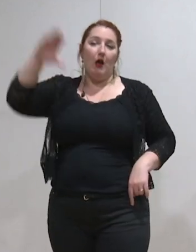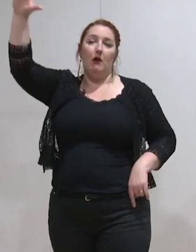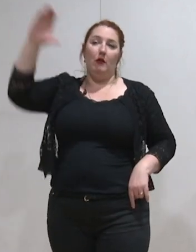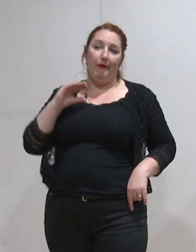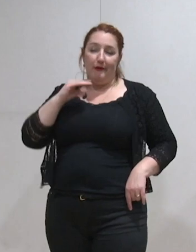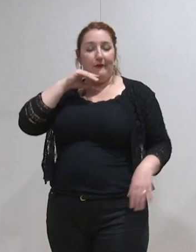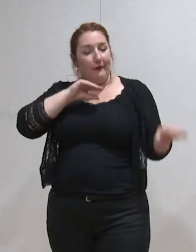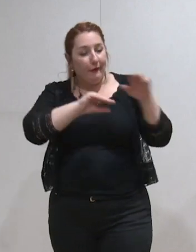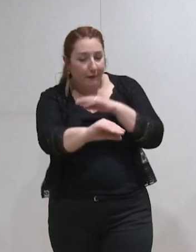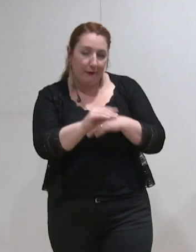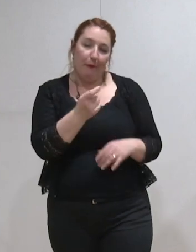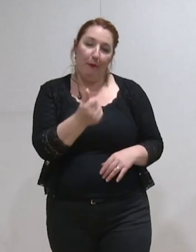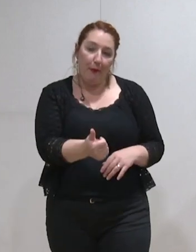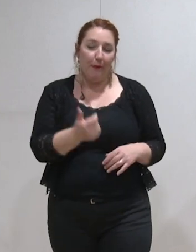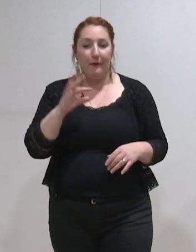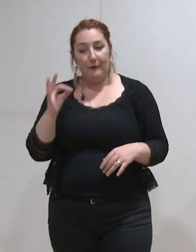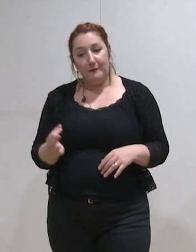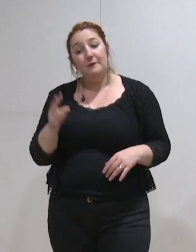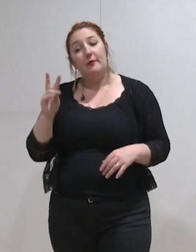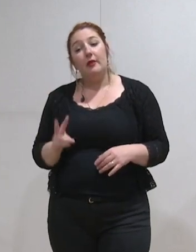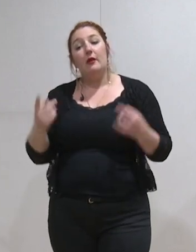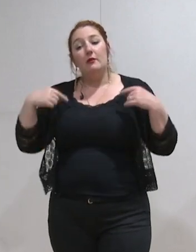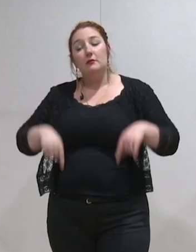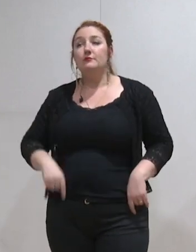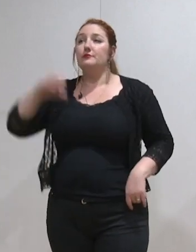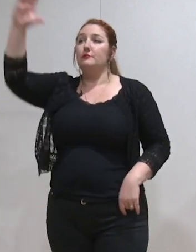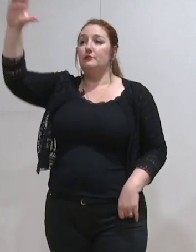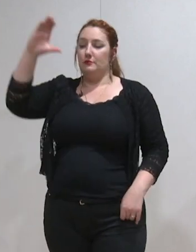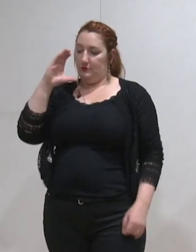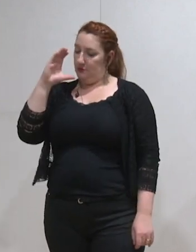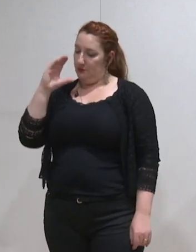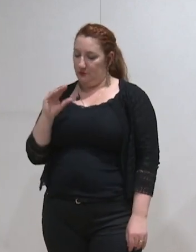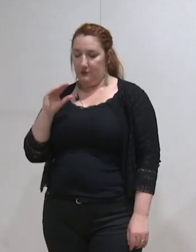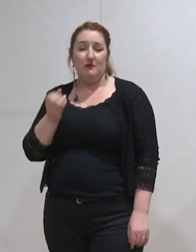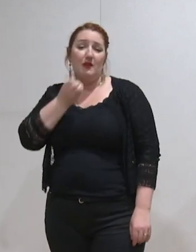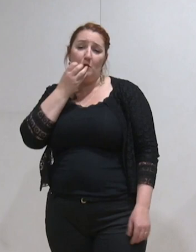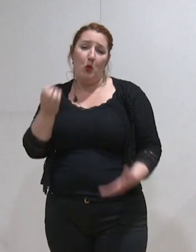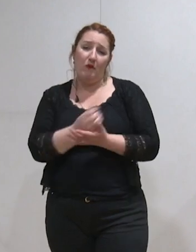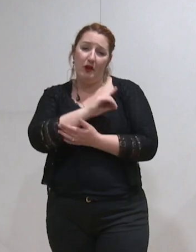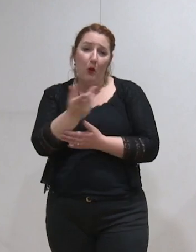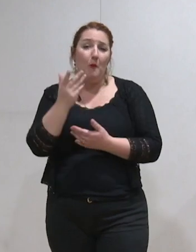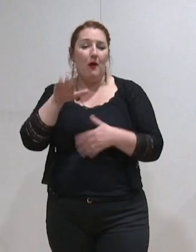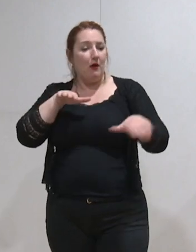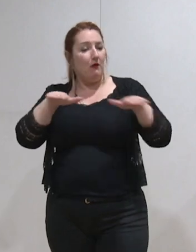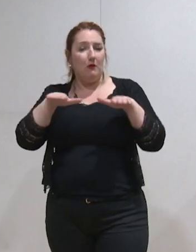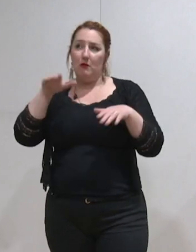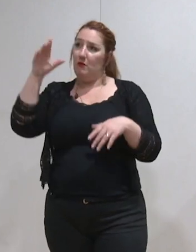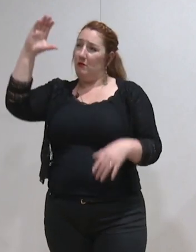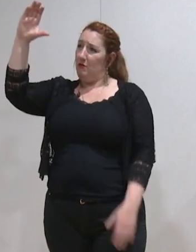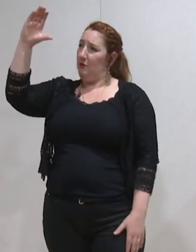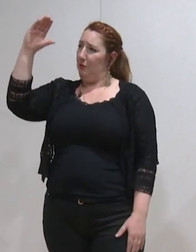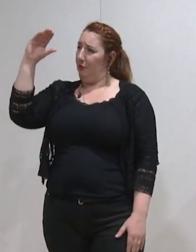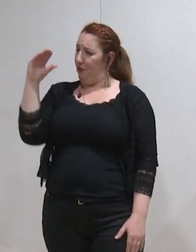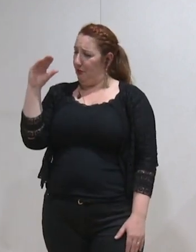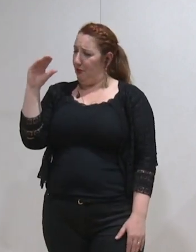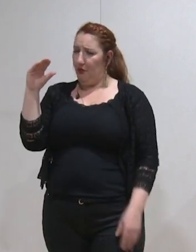effectivement cette baisse de dotation au collectivité n'est pas une bonne nouvelle mais quand les moyens baissent il faut choisir des priorités claires vous ne pouvez